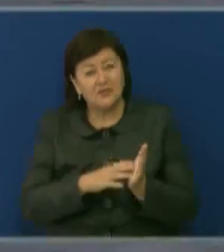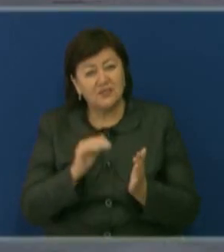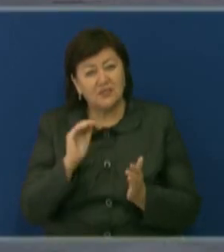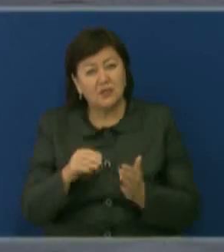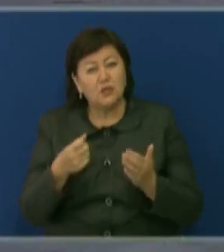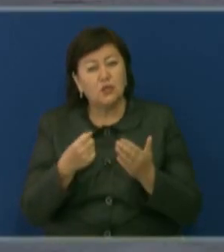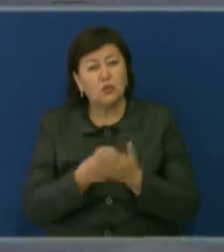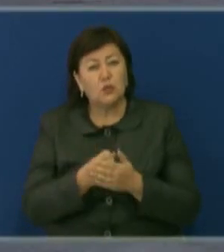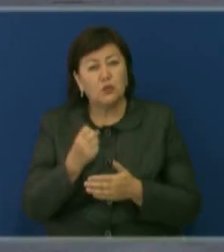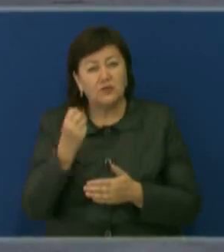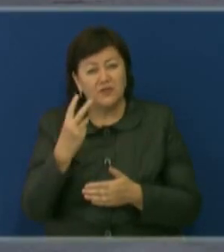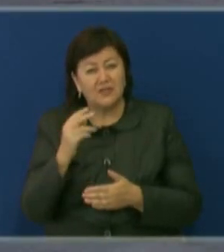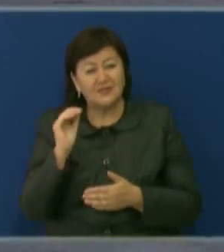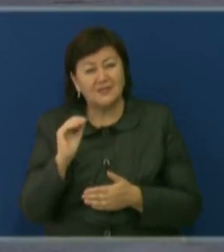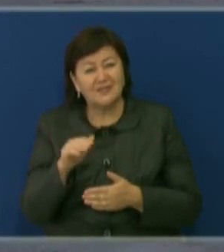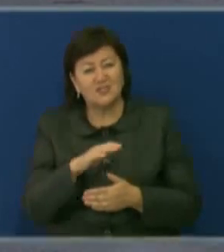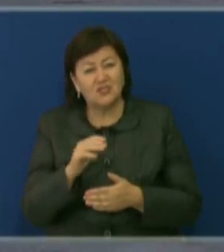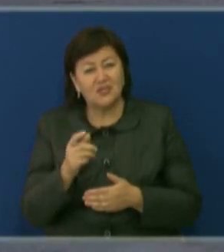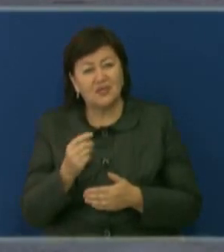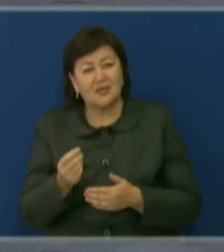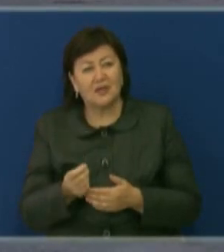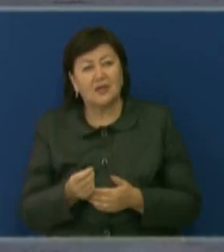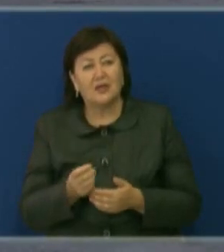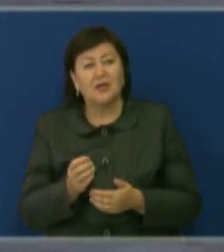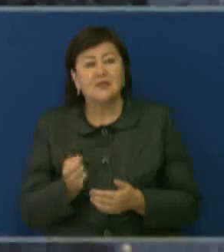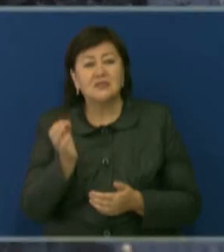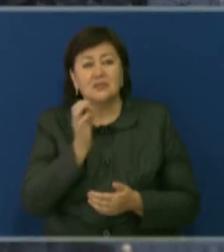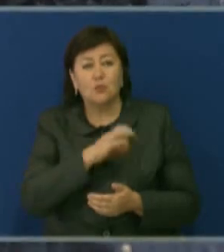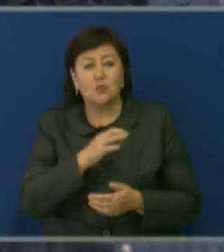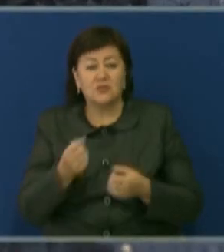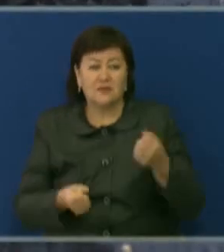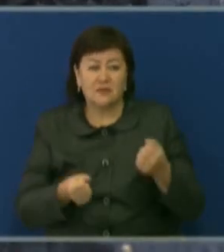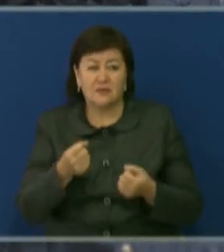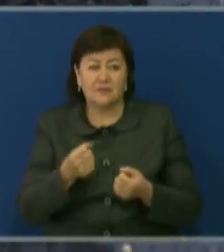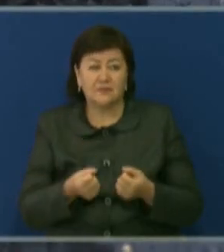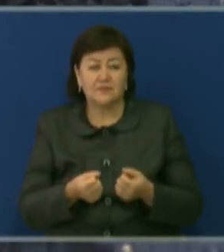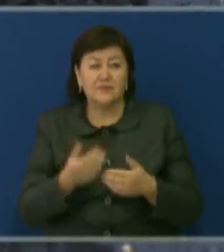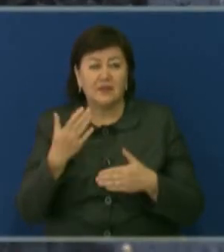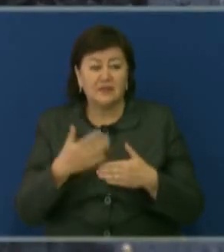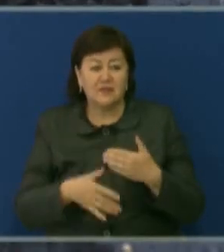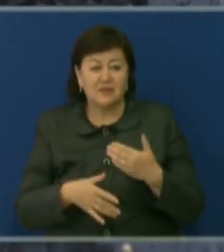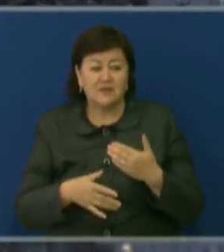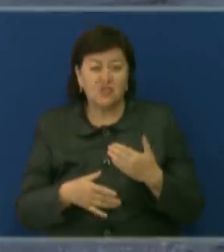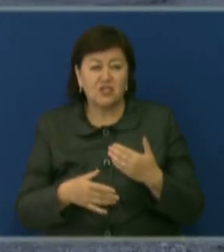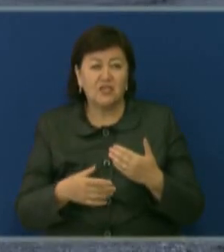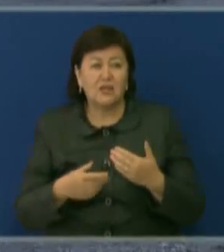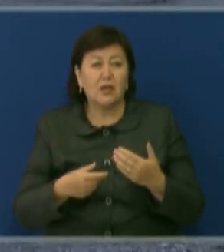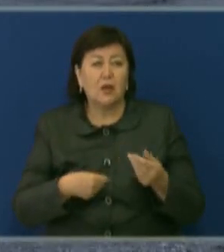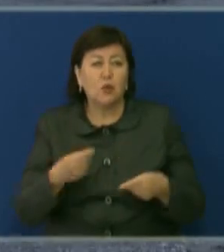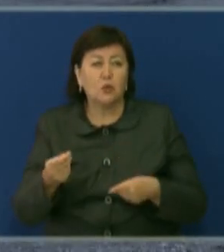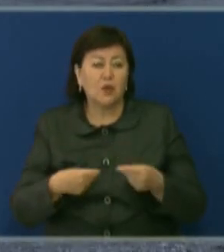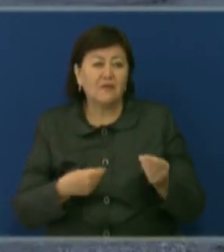до 12700 тенге с учетом транспортных услуг. В завершении совещания градоначальник дал ряд конкретных поручений